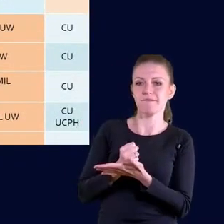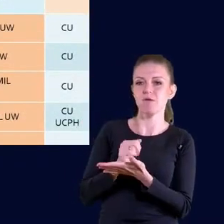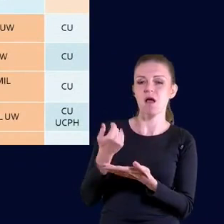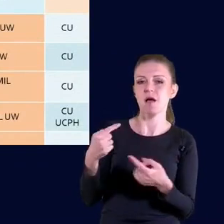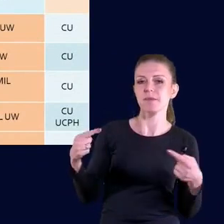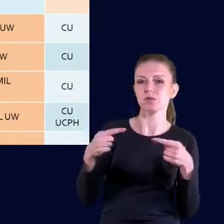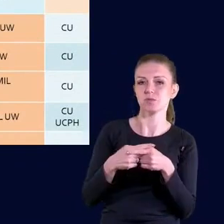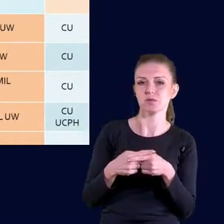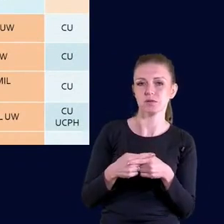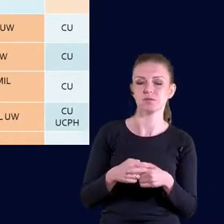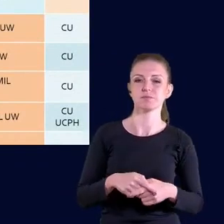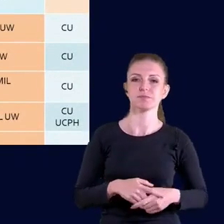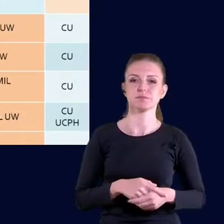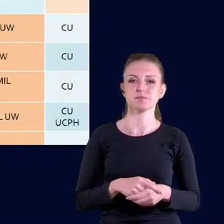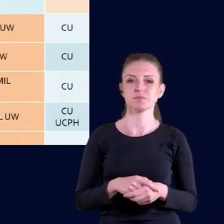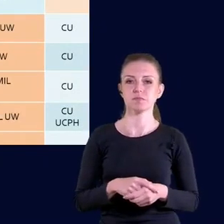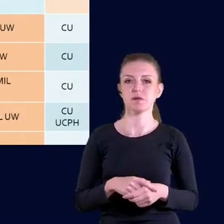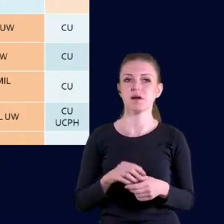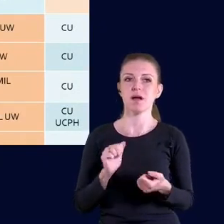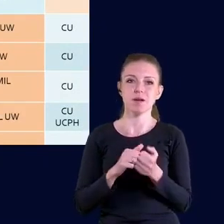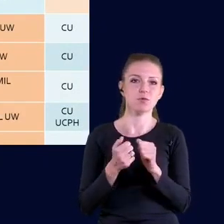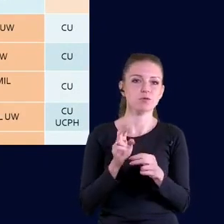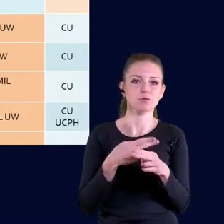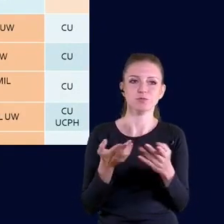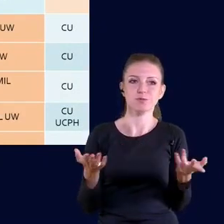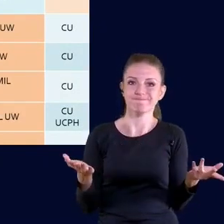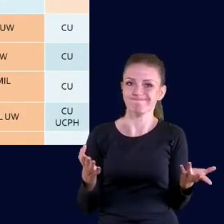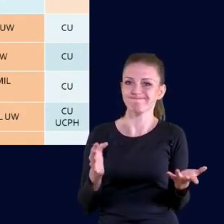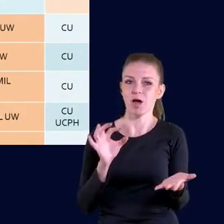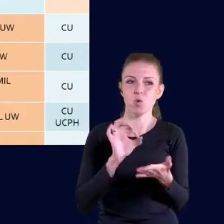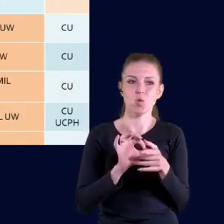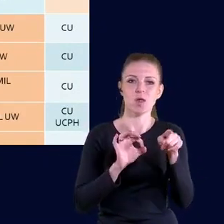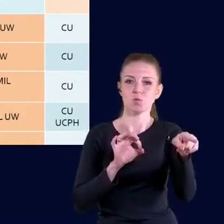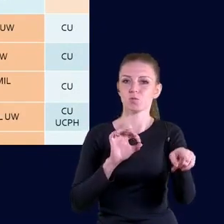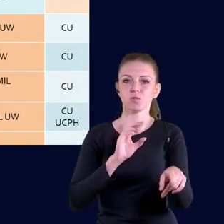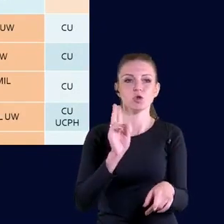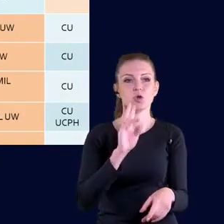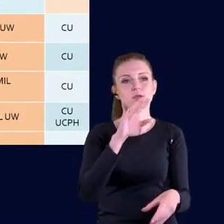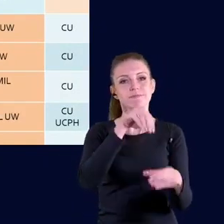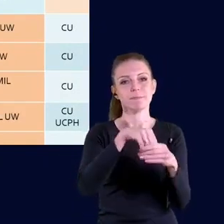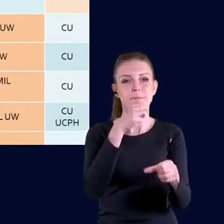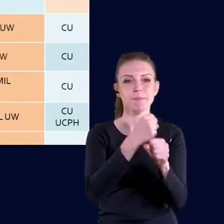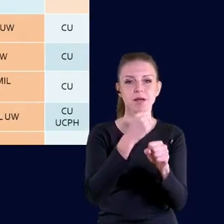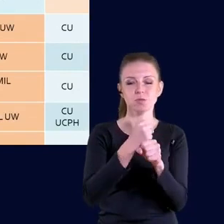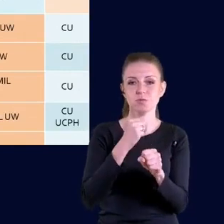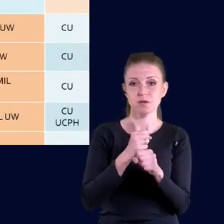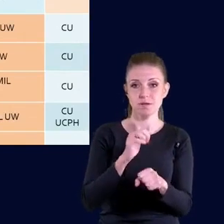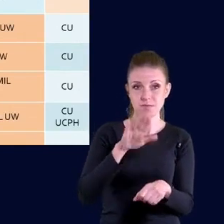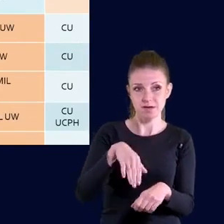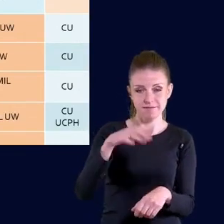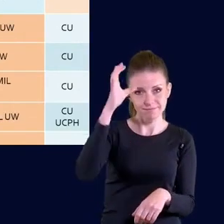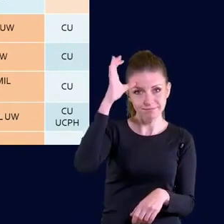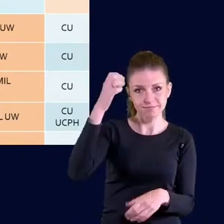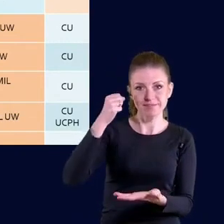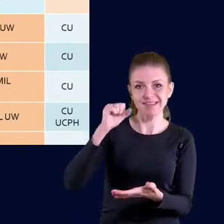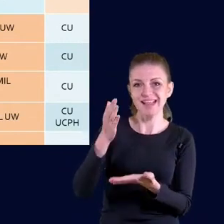wskazał że takie kompetencje nie są dostępne respondenci docenili